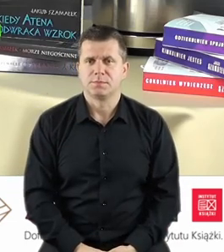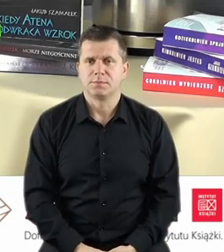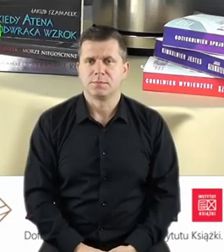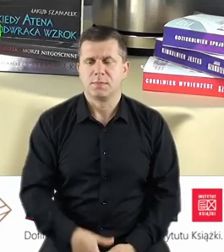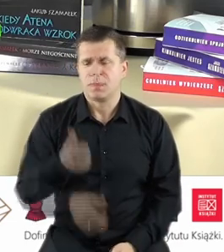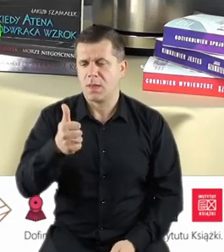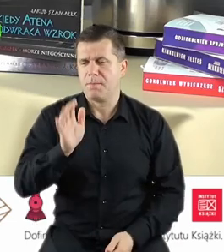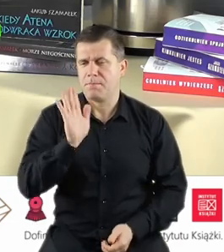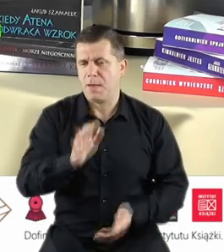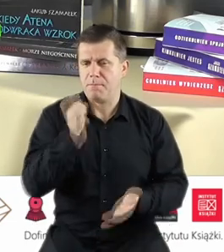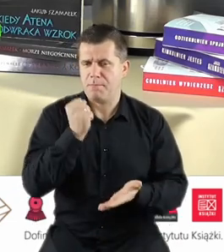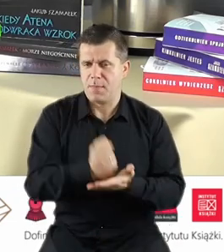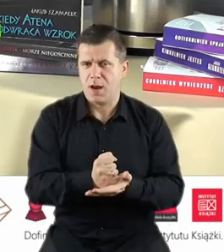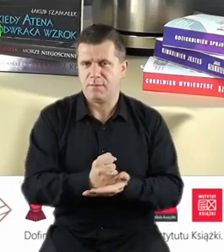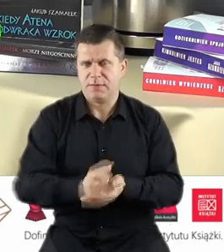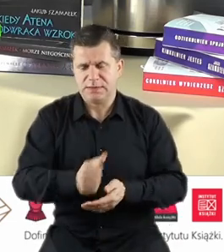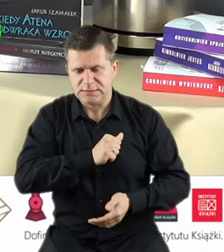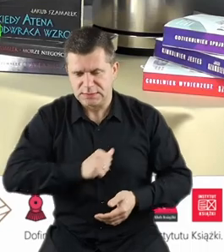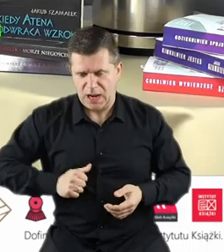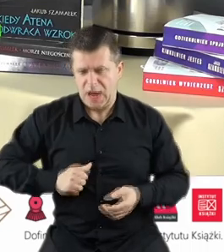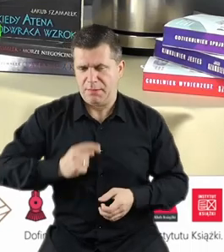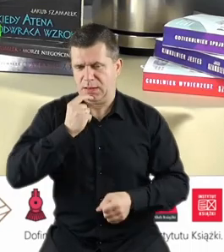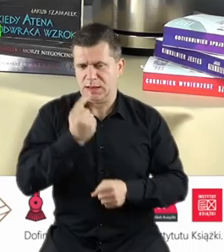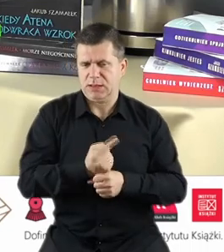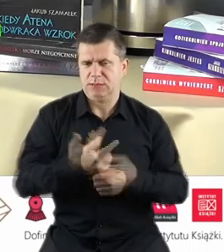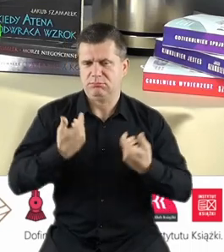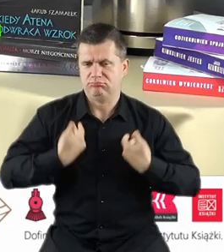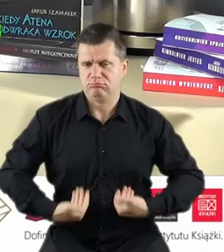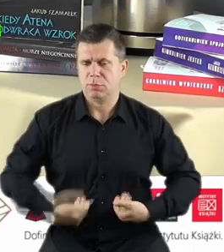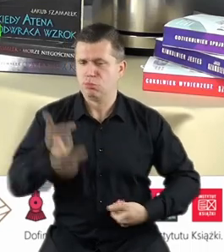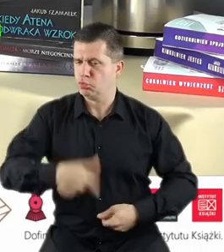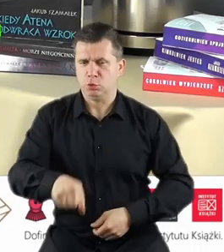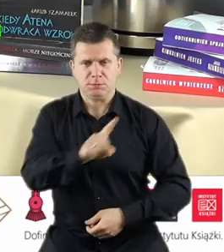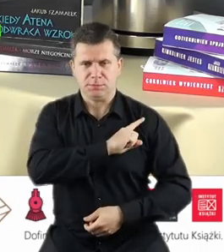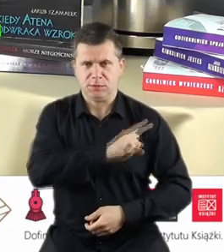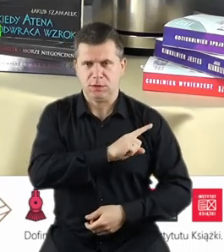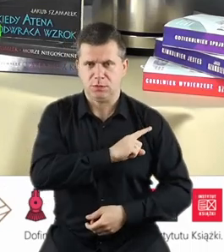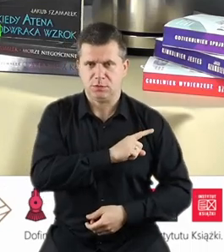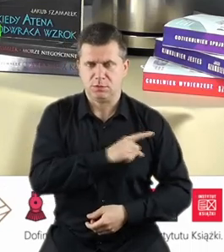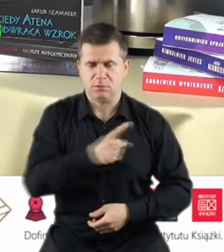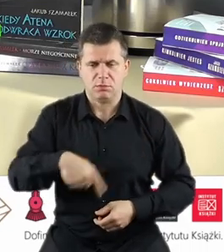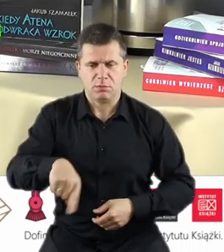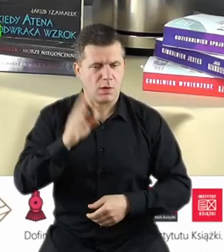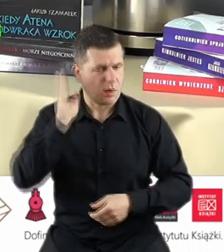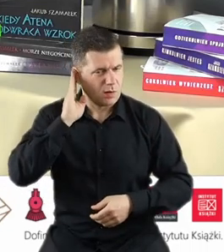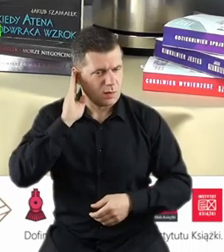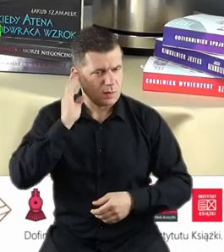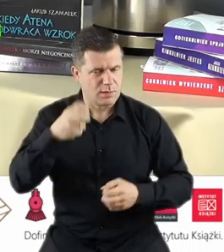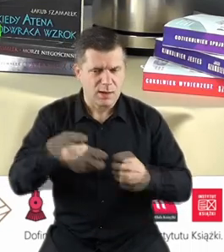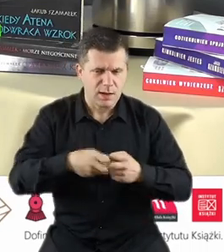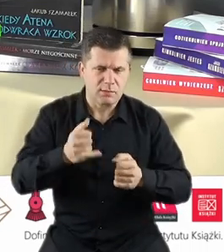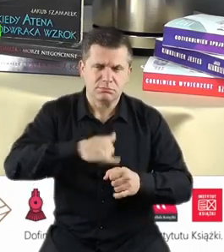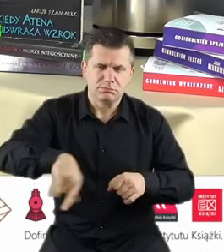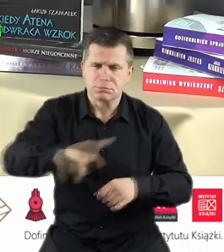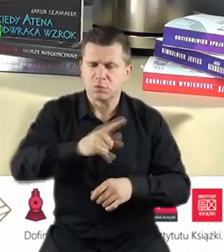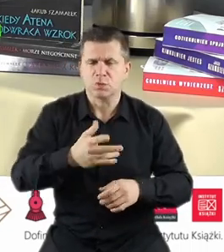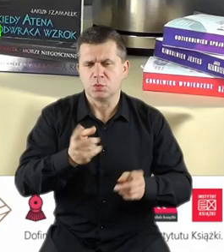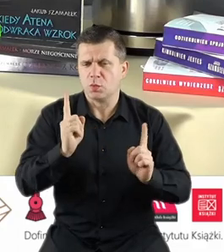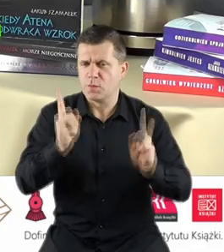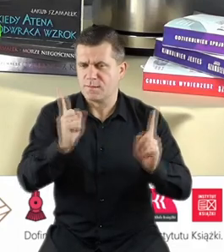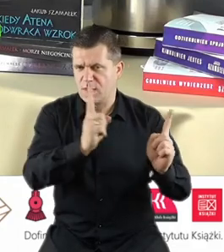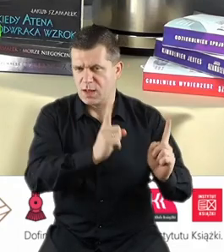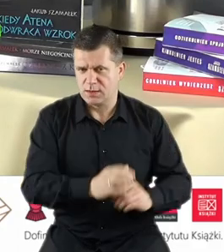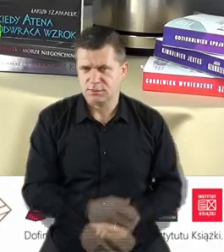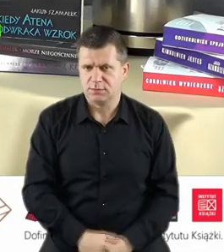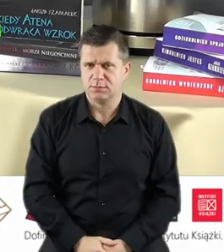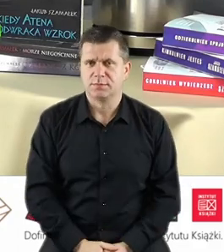prawo samostanowienia się, no to musimy się pilnować, bo ta infrastruktura już stworzyliśmy. Niechcący poniekąd, ona jest.